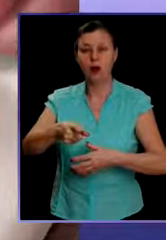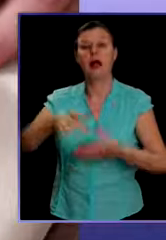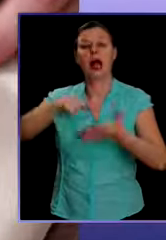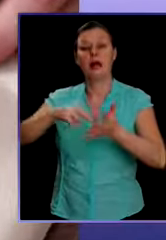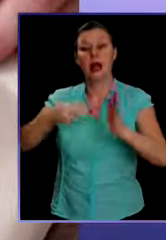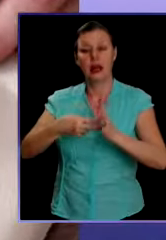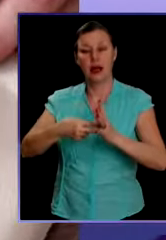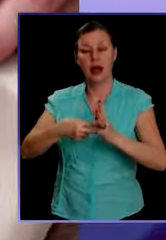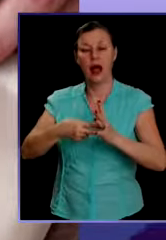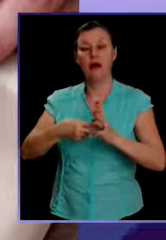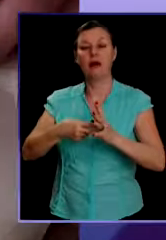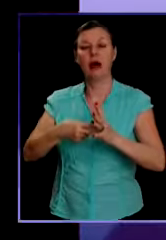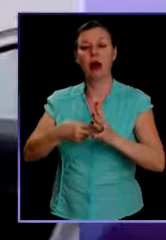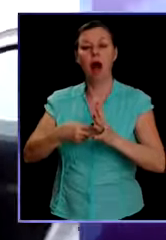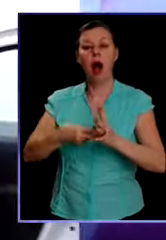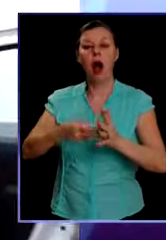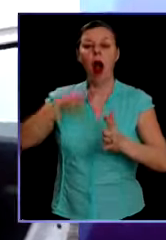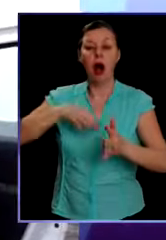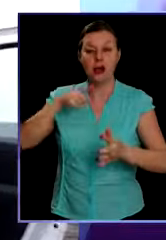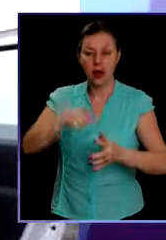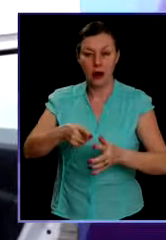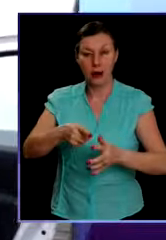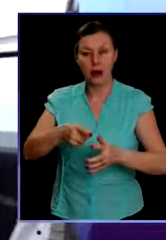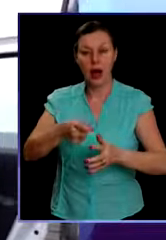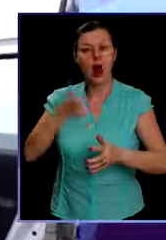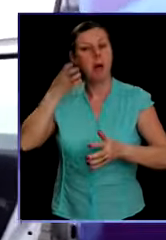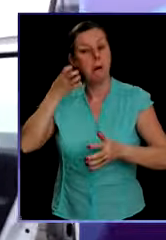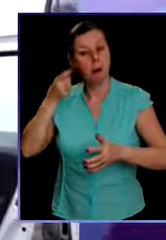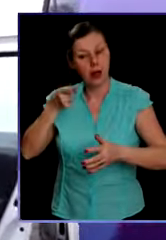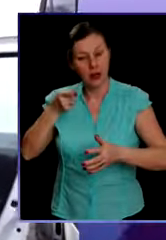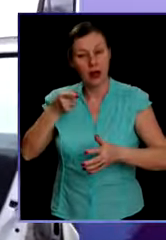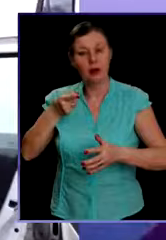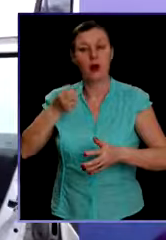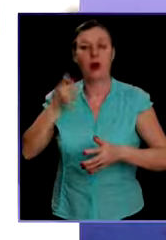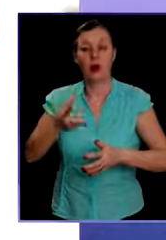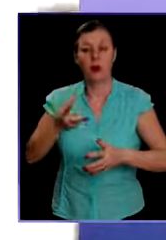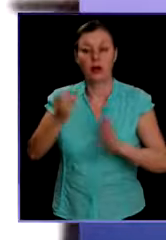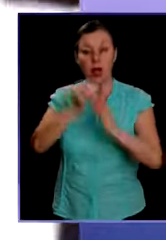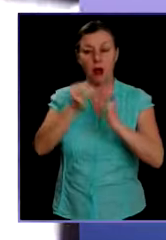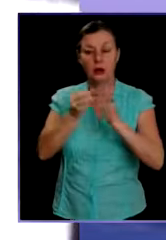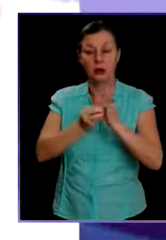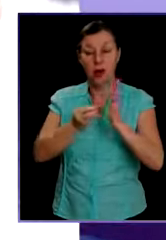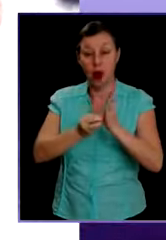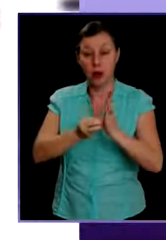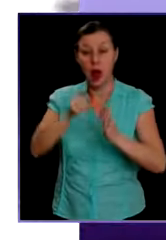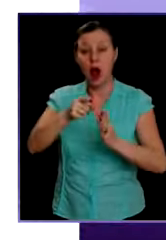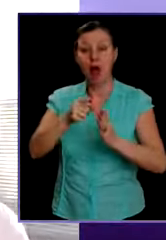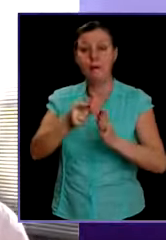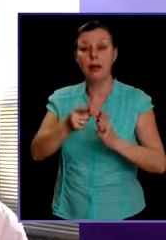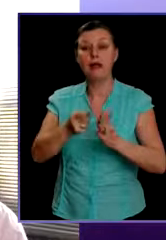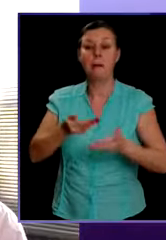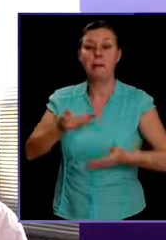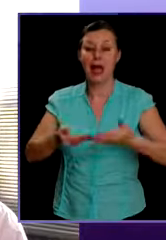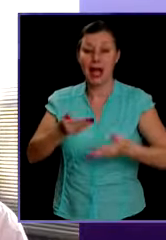Bluetooth technológiával a használónál lévő mobiltelefonra közvetíti ezeket az adatokat, amit a szenzor mér, hogy a